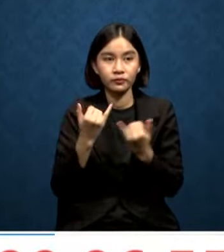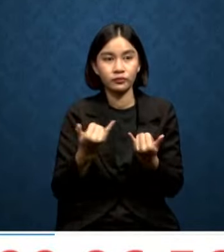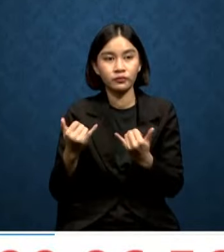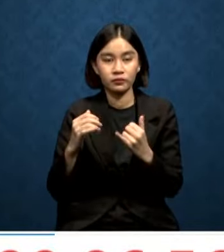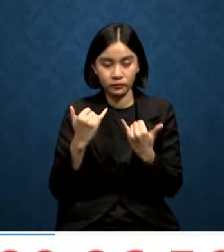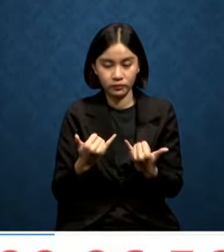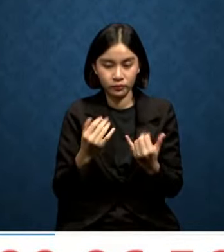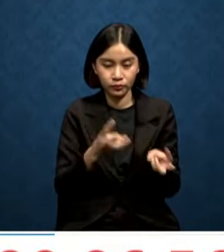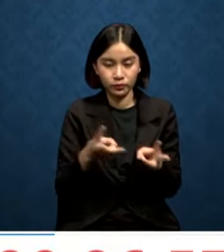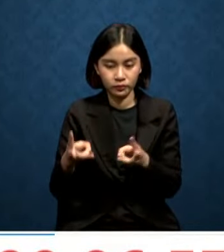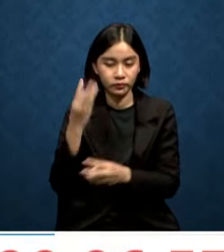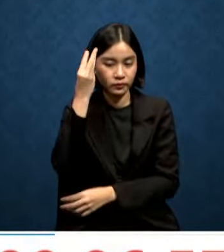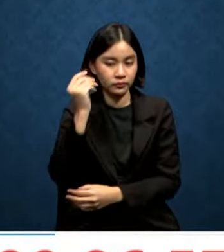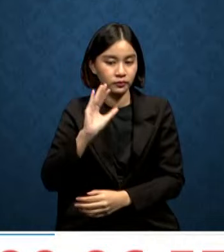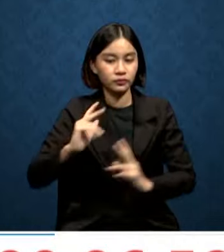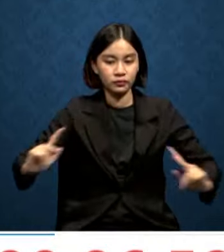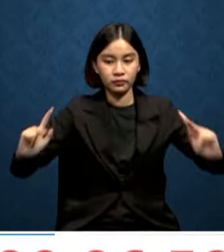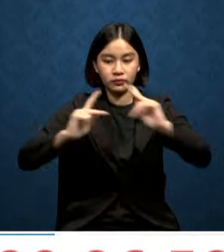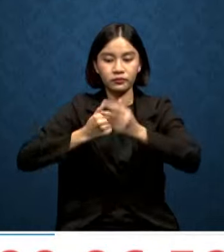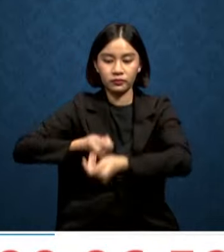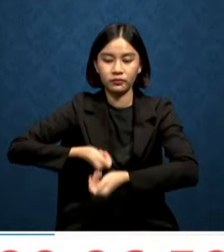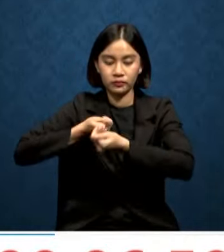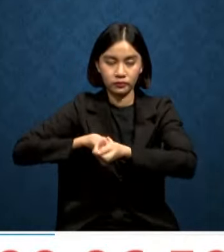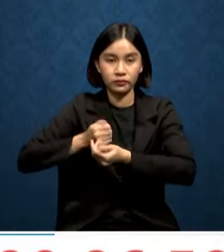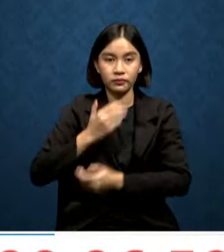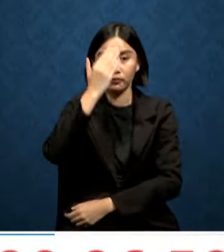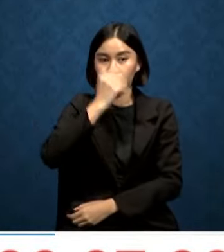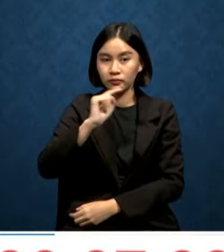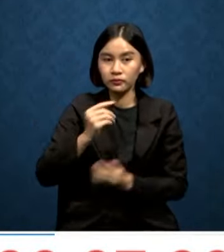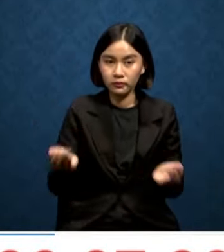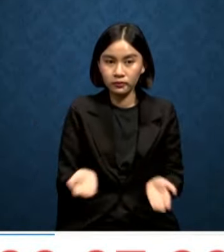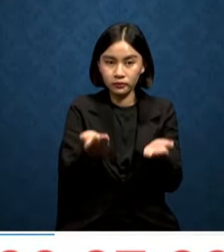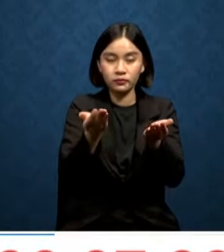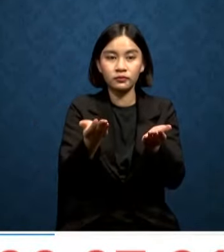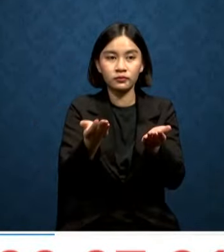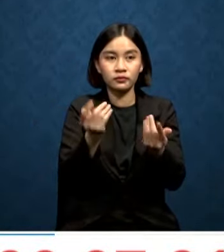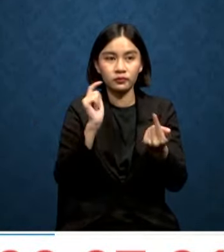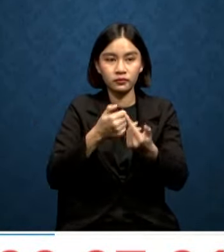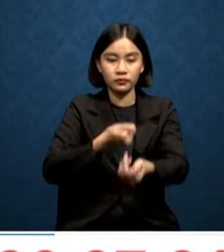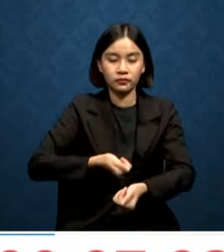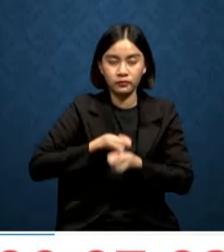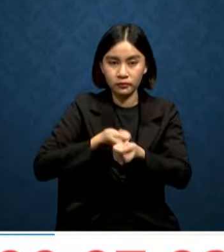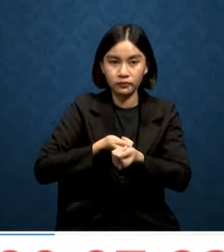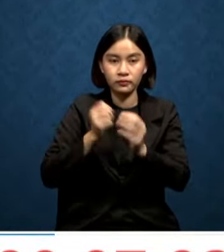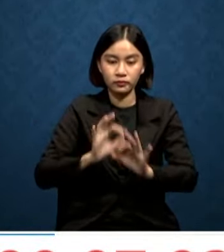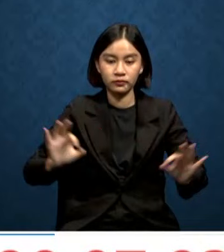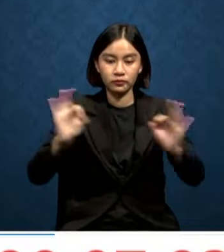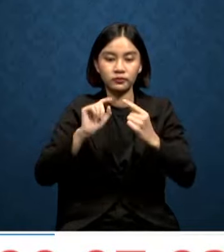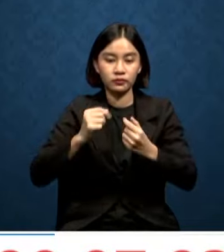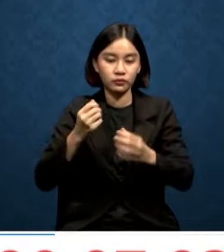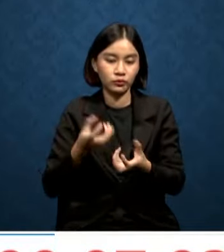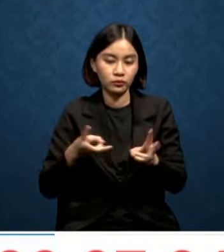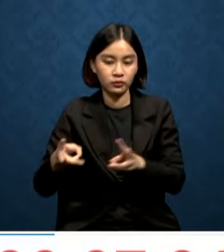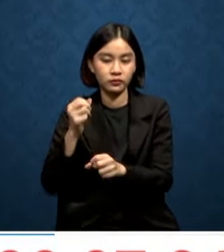คิดที่ได้บรรจุเข้าไปในงบประมาณของกระทรวงเกษตรและสหกรณ์เพื่อที่จะขับดันขับเคลื่อนในเรื่องของภาคการเกษตรแน่นอนครับในภาคการผลิตเอ